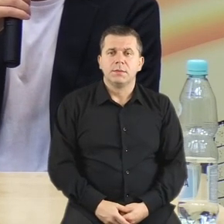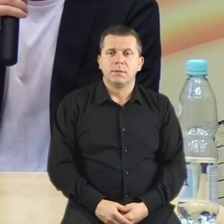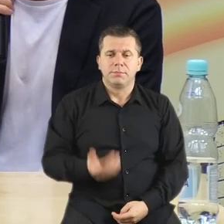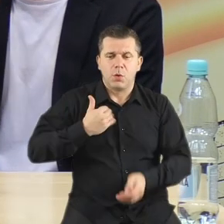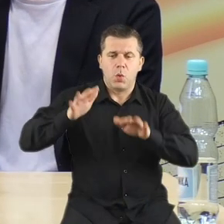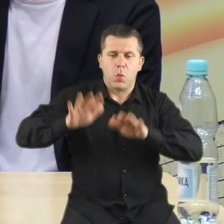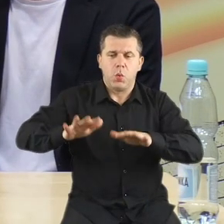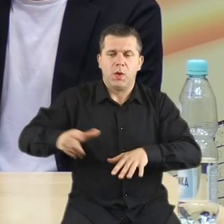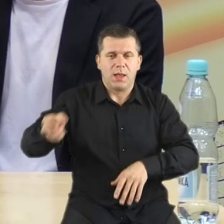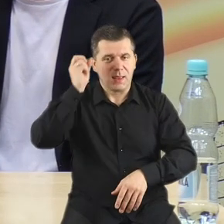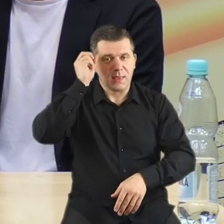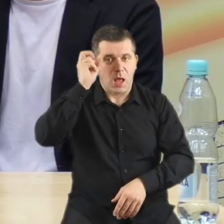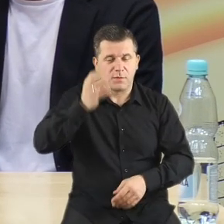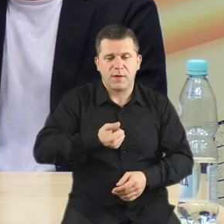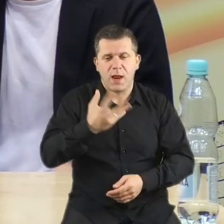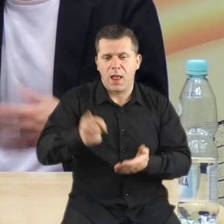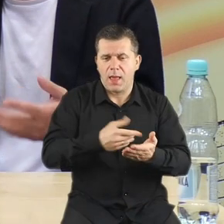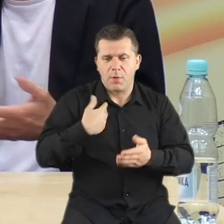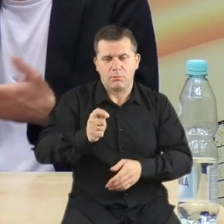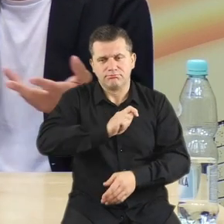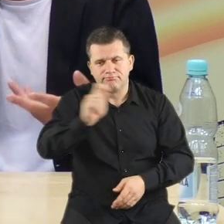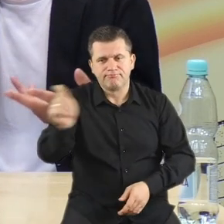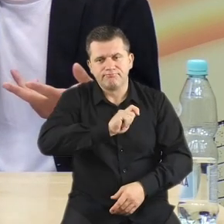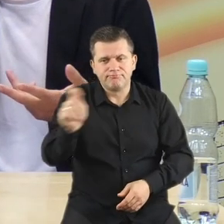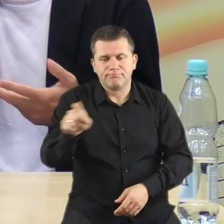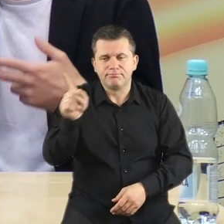częściowo w Tarnowie, kilka razy tam jeździłem, ale głównie